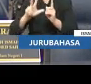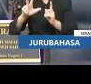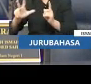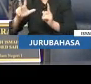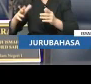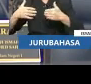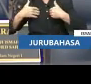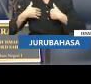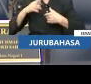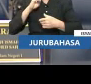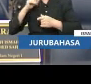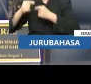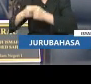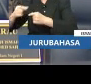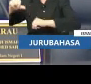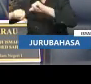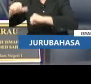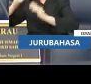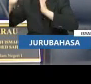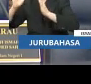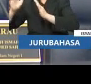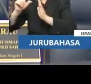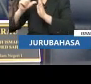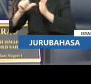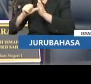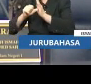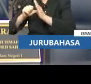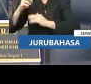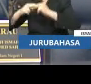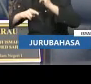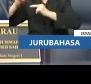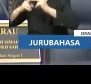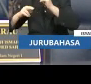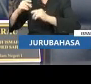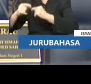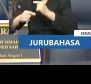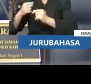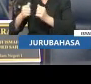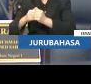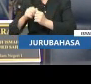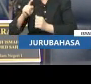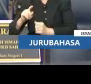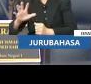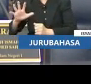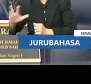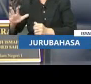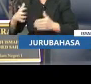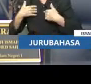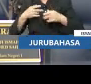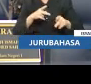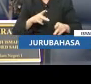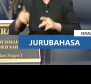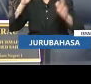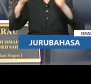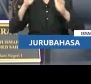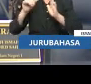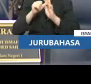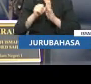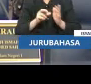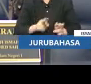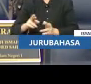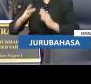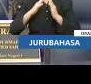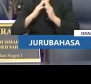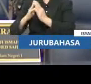ada Jabatan Mineral dan Geoscience Malaysia, Akta Pembangunan Mineral, Akta 525 dan Plan Malaysia, Akta